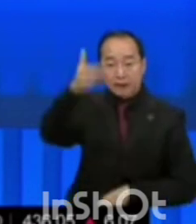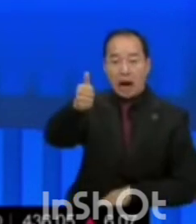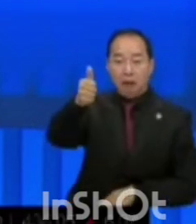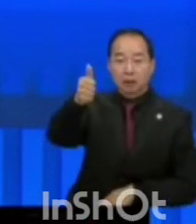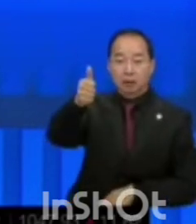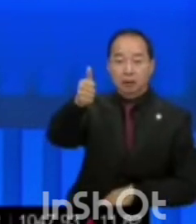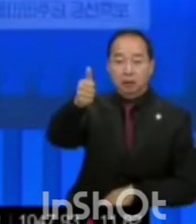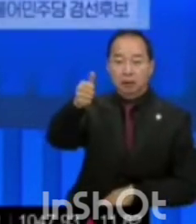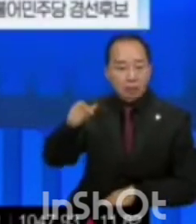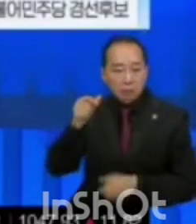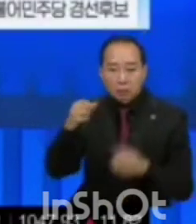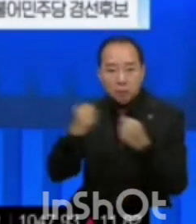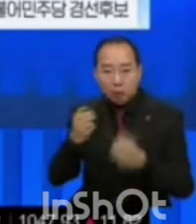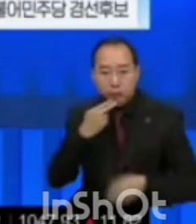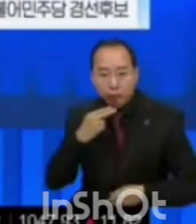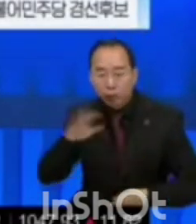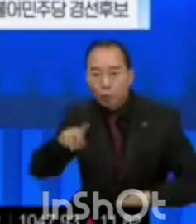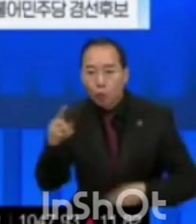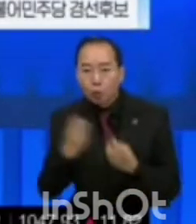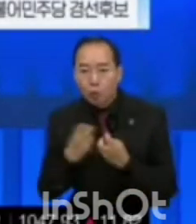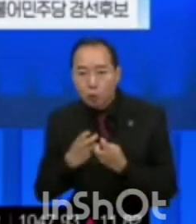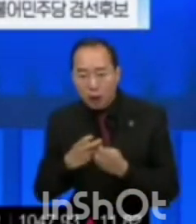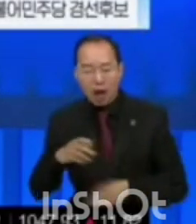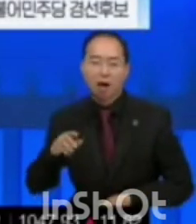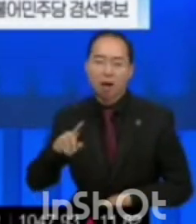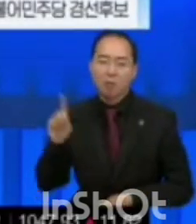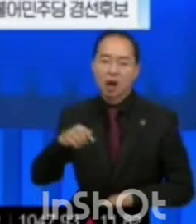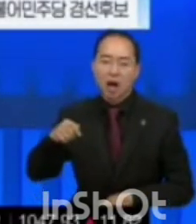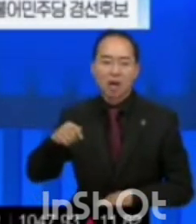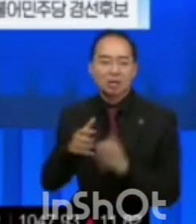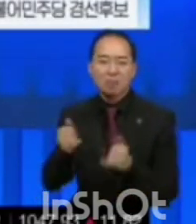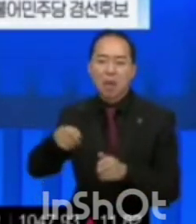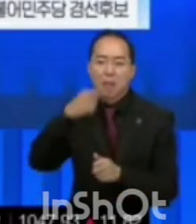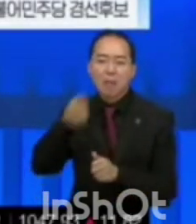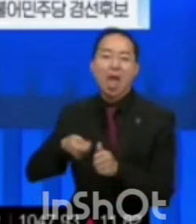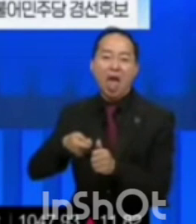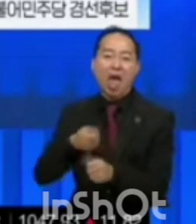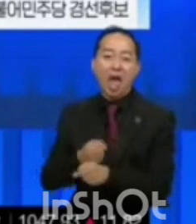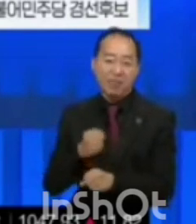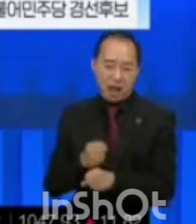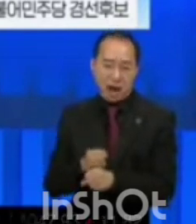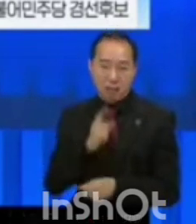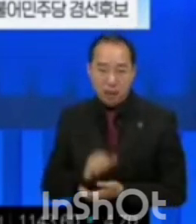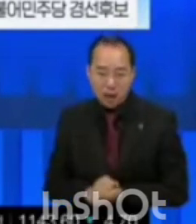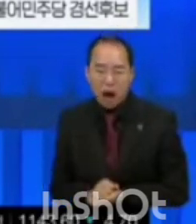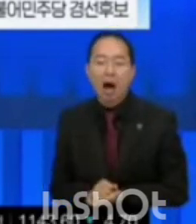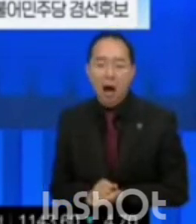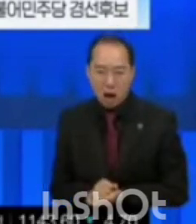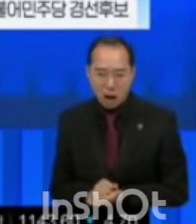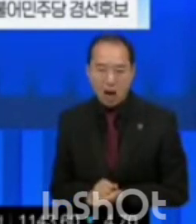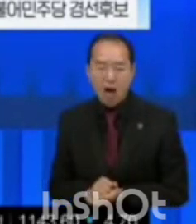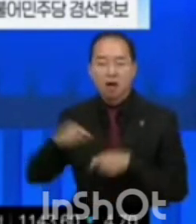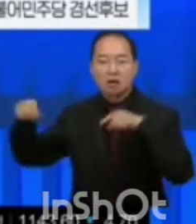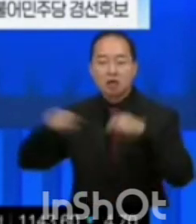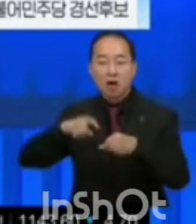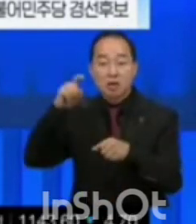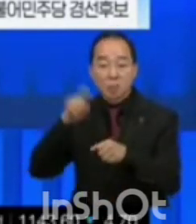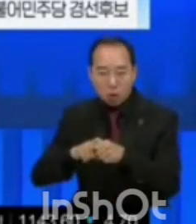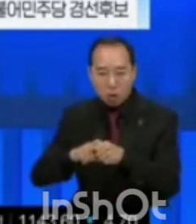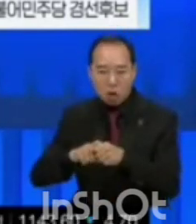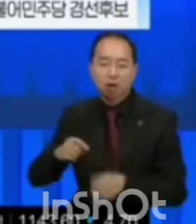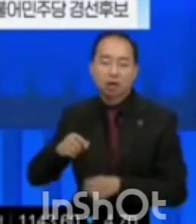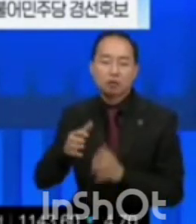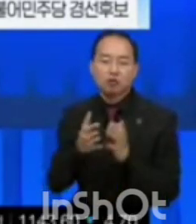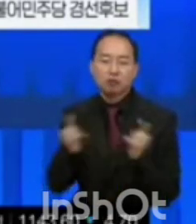정치의 본질이 바로 민생에 있다, 먹고 사는 문제 해결에 있다는 점을 정확하게 지적한 것입니다. 대한민국의 대통령은